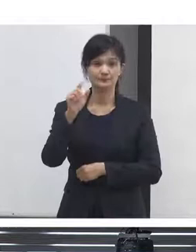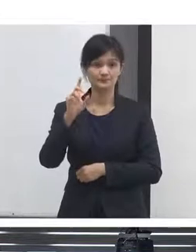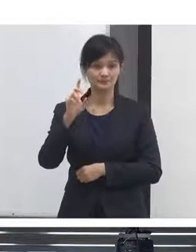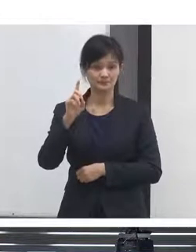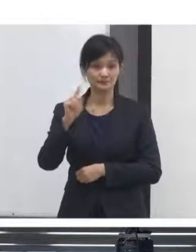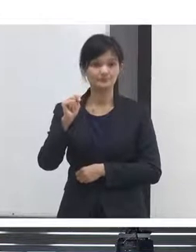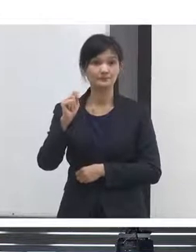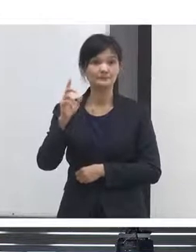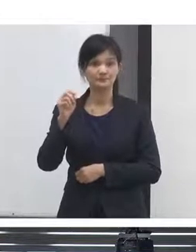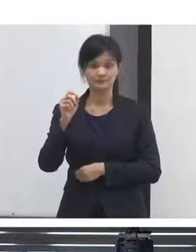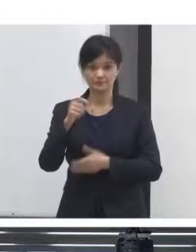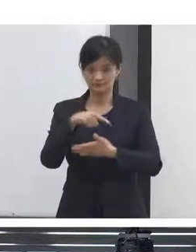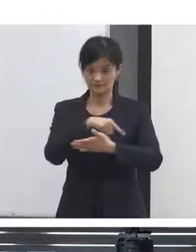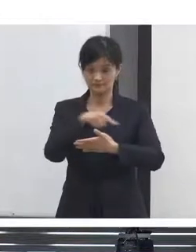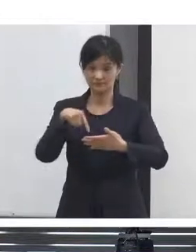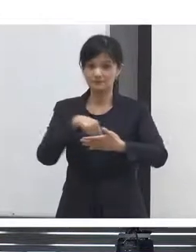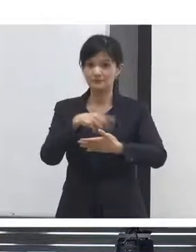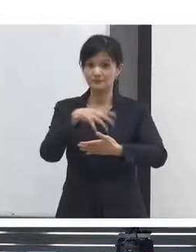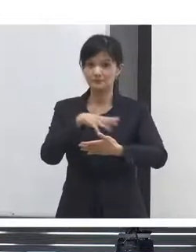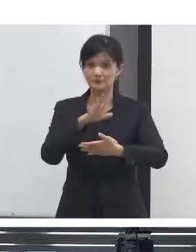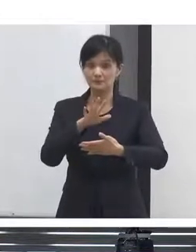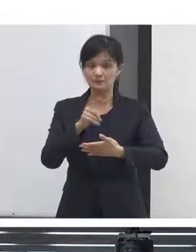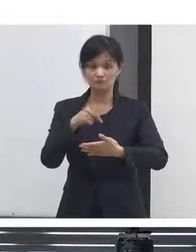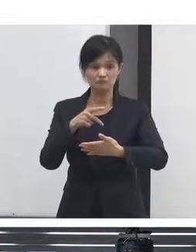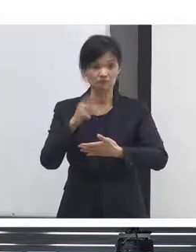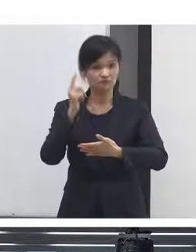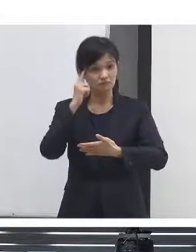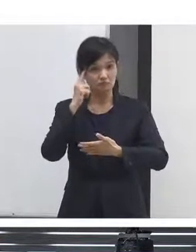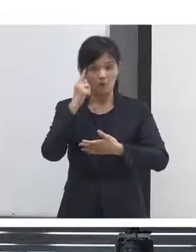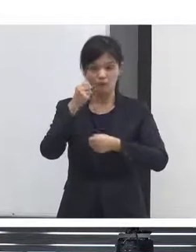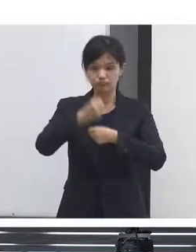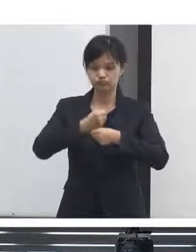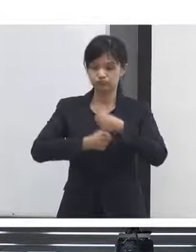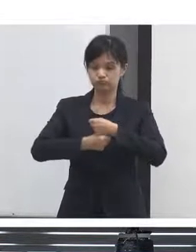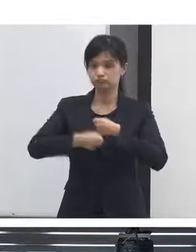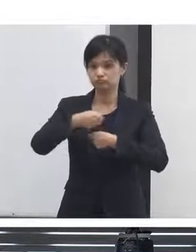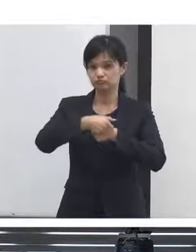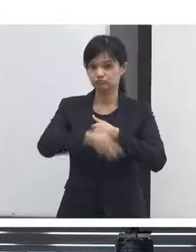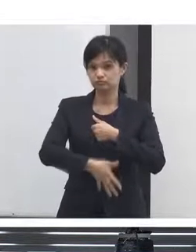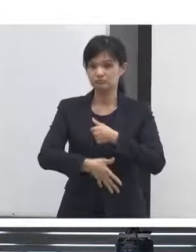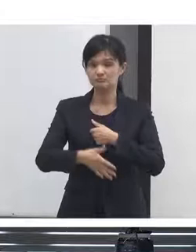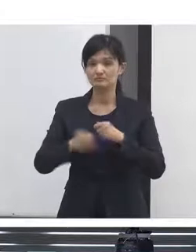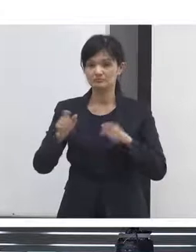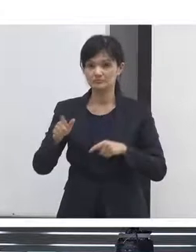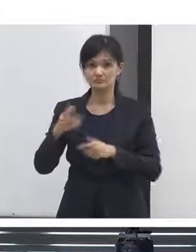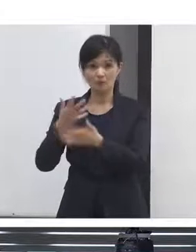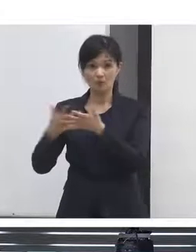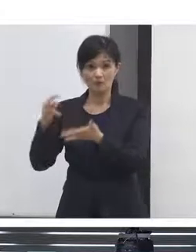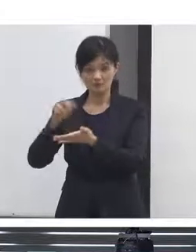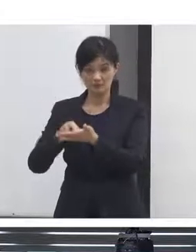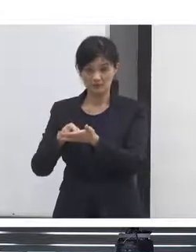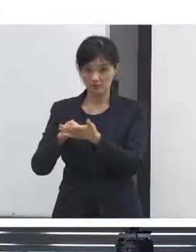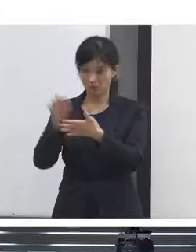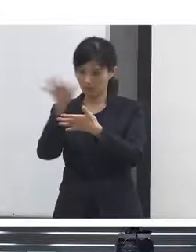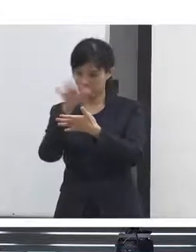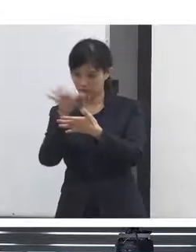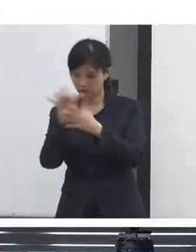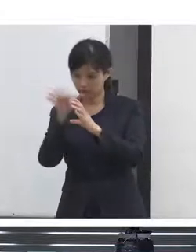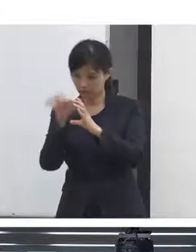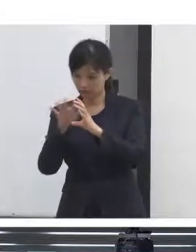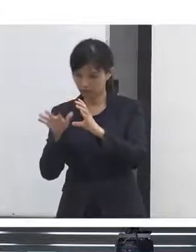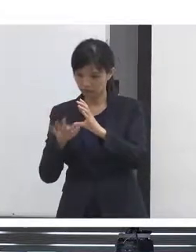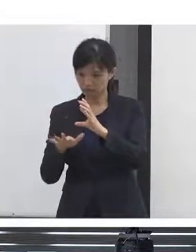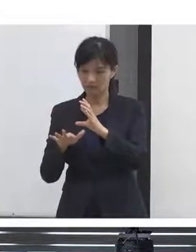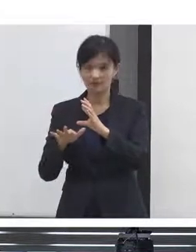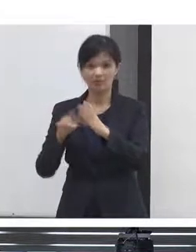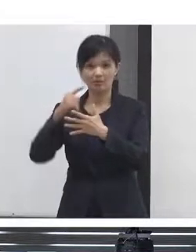所以呢它的资料的是很结构的。那因为它的结构，所以我们不用去把整个网站爬过一遍，那我们只要使用者流往